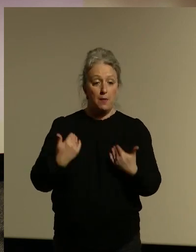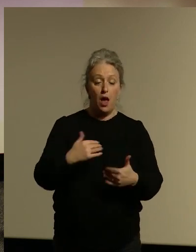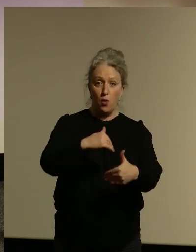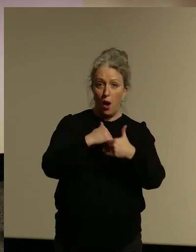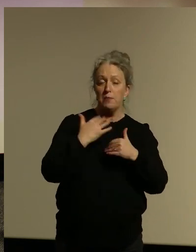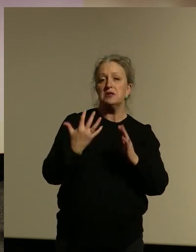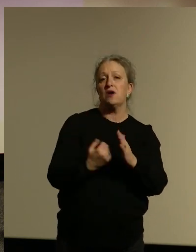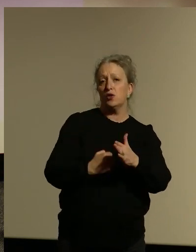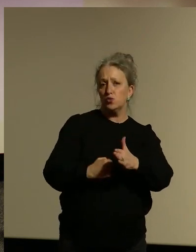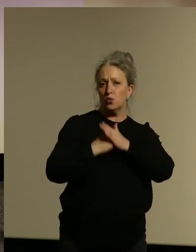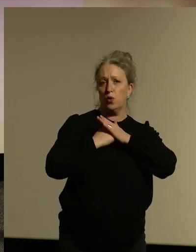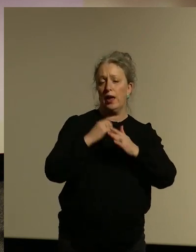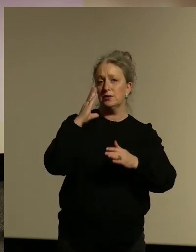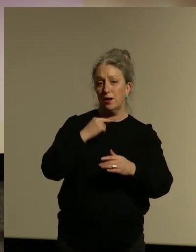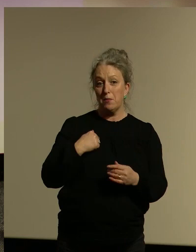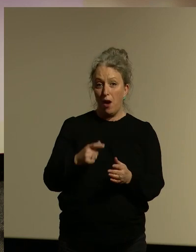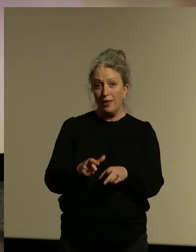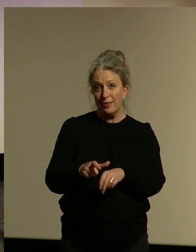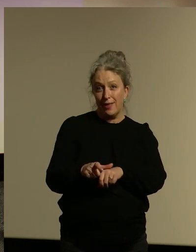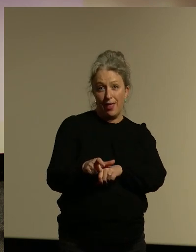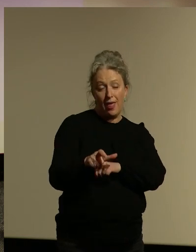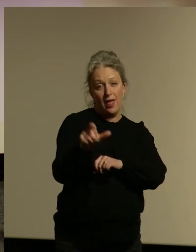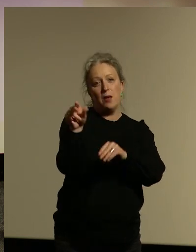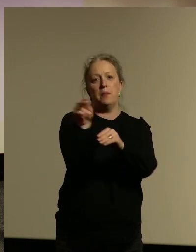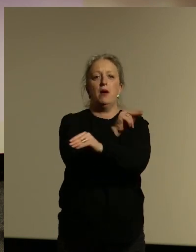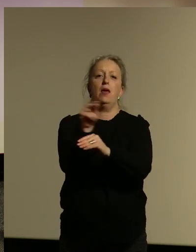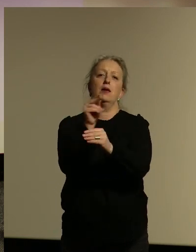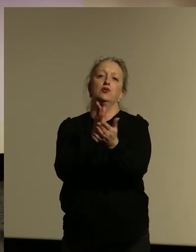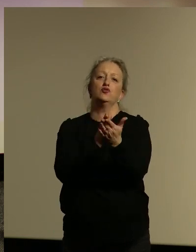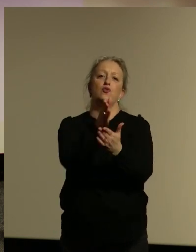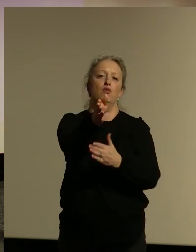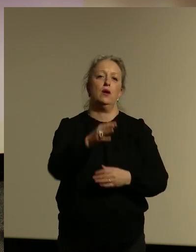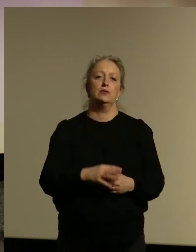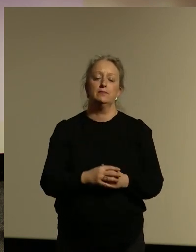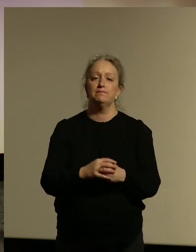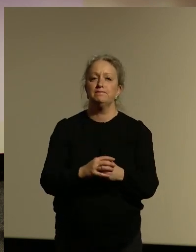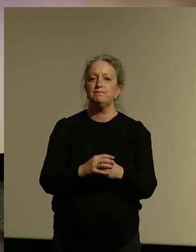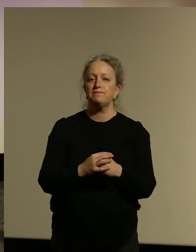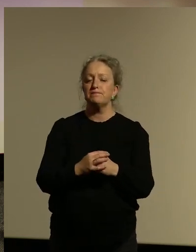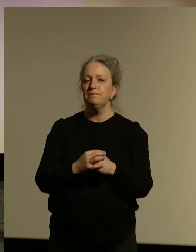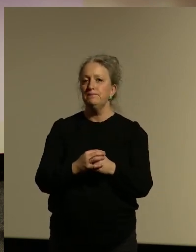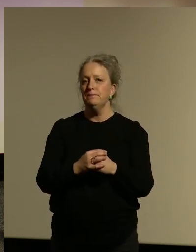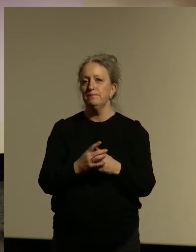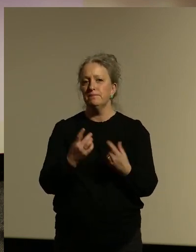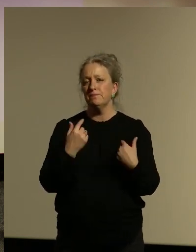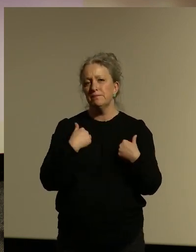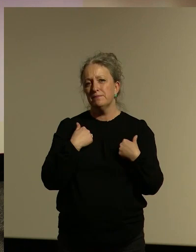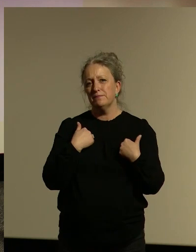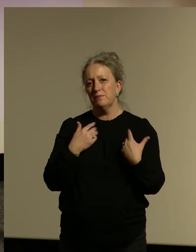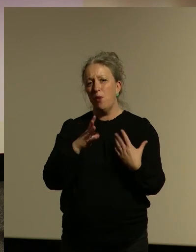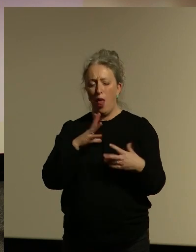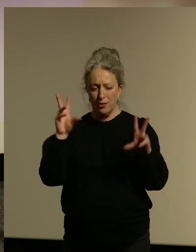vaja. Ma olen teel paranemise poole. Ma mõtlen vahel, ma olin ikkagi